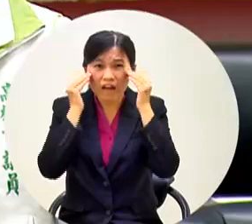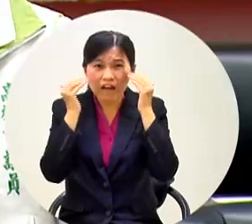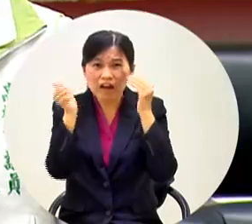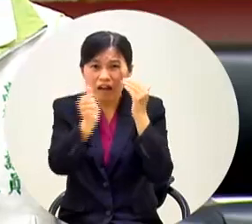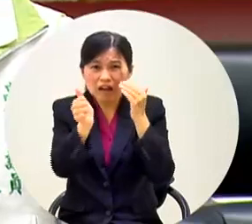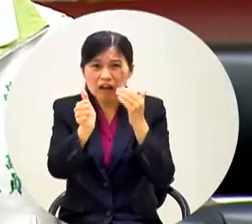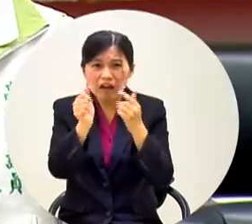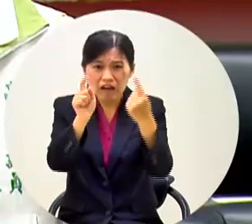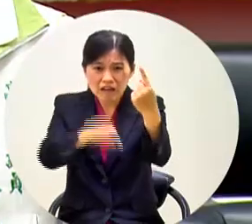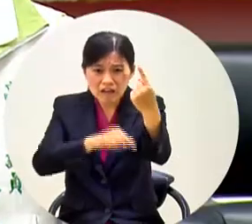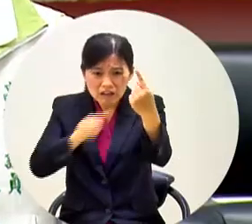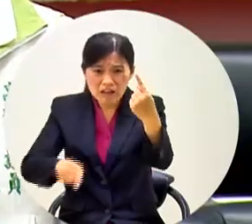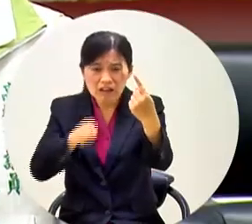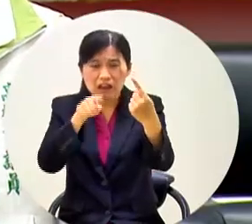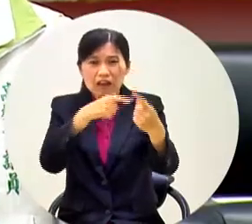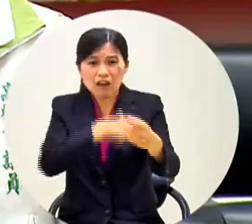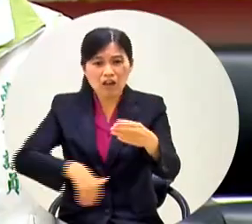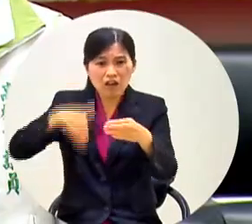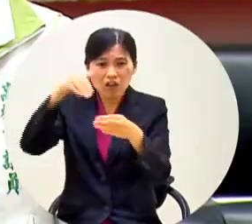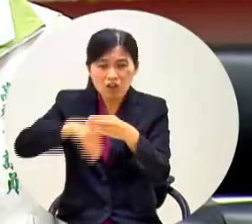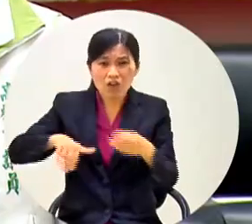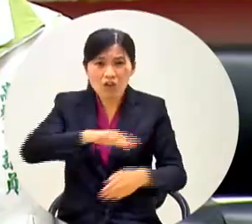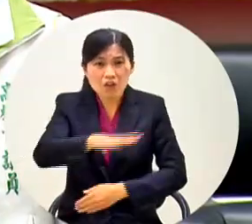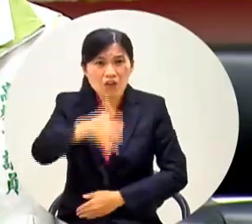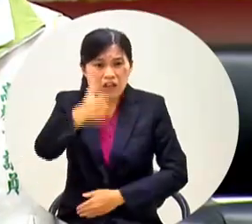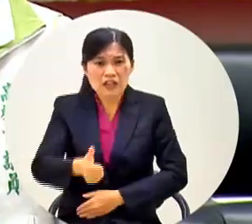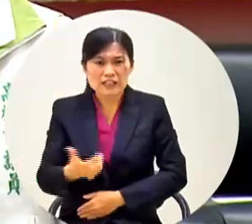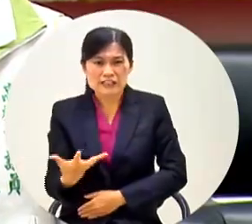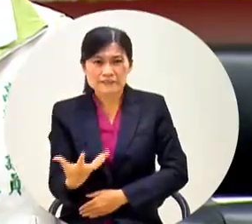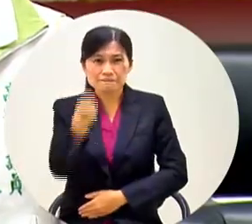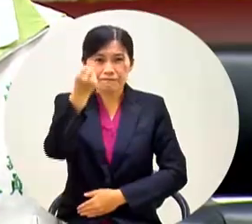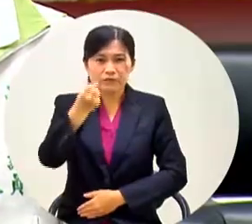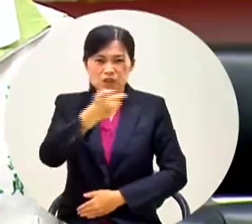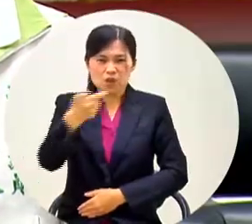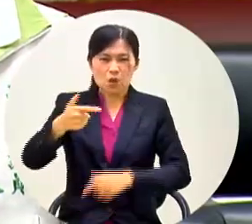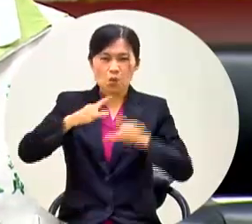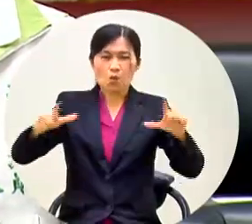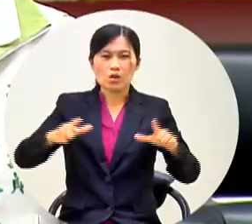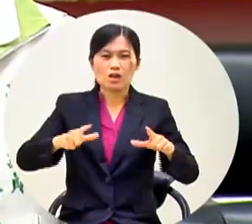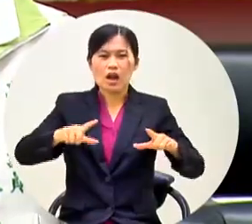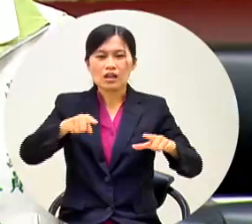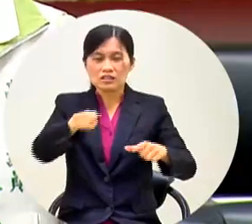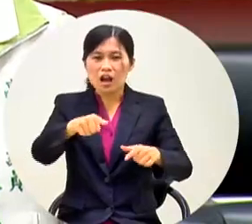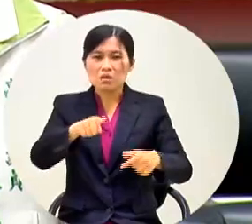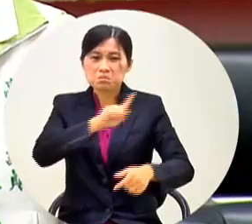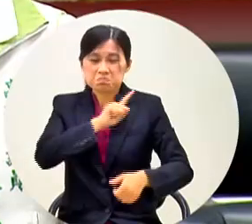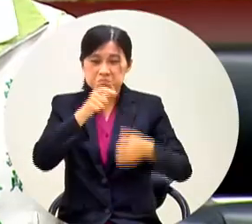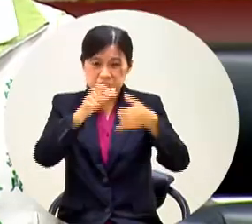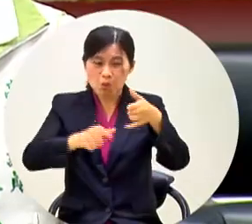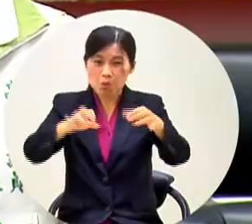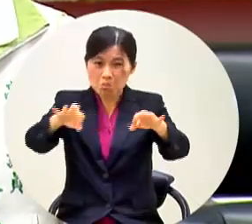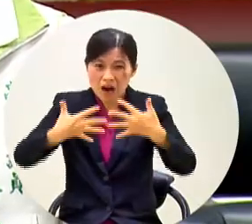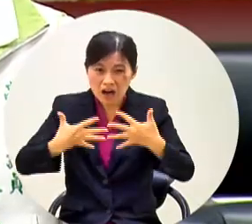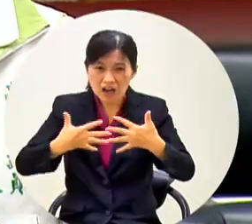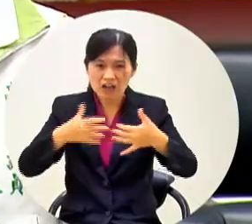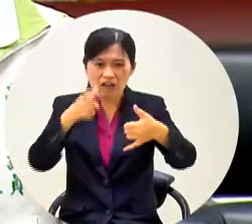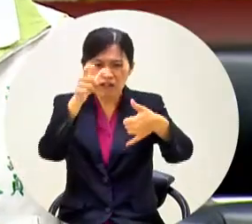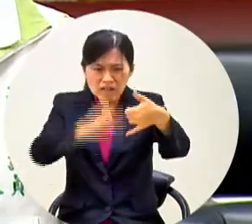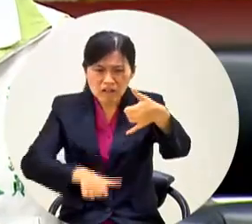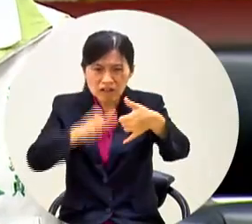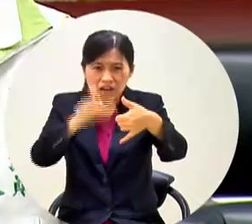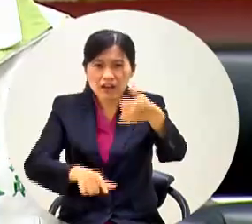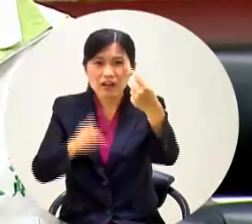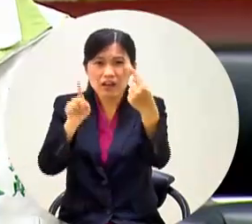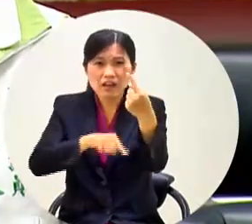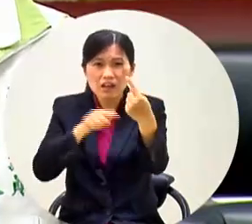握最大的权力，他要发大财，因为他一个人。副议长，